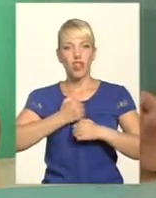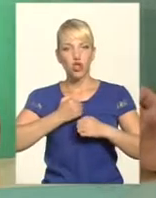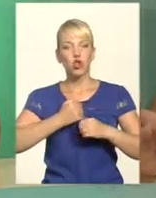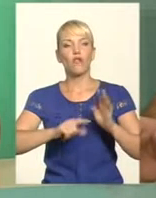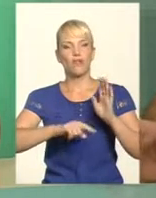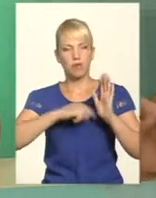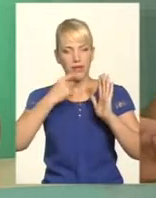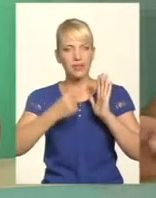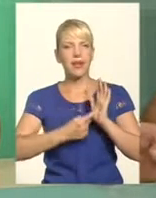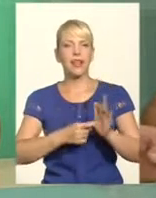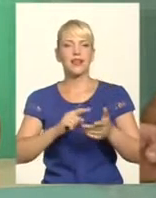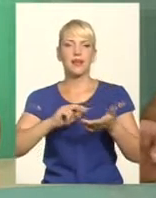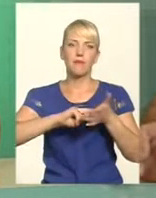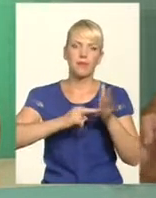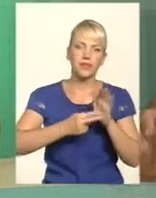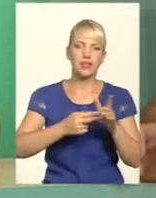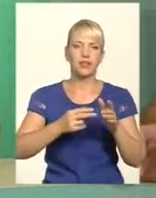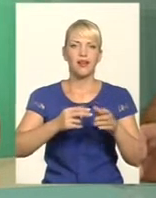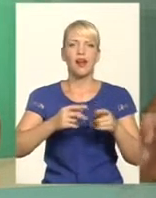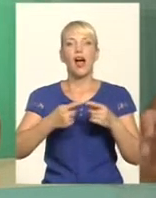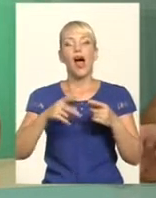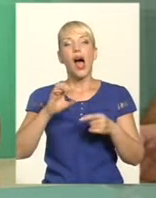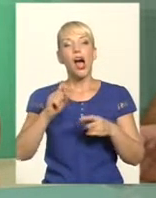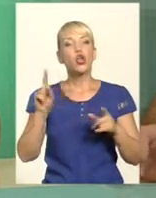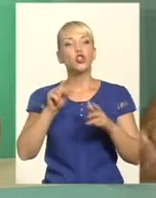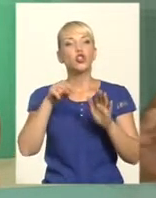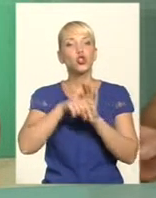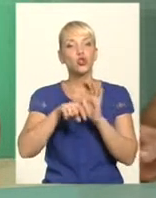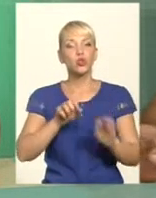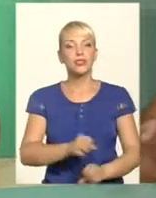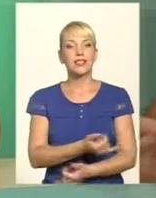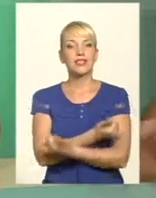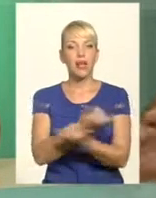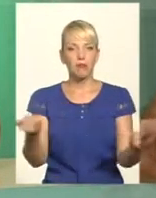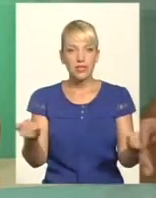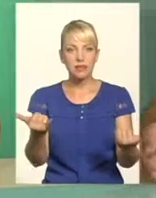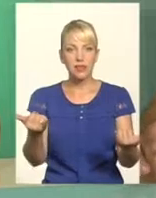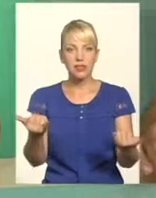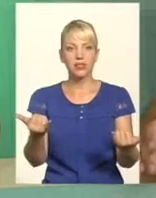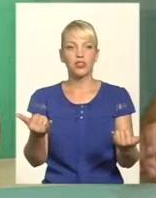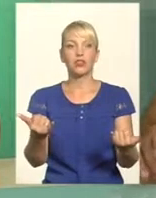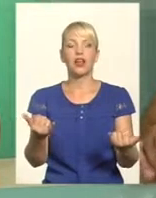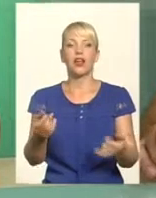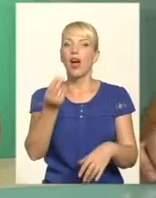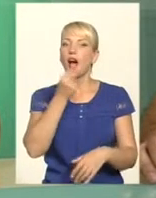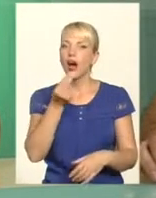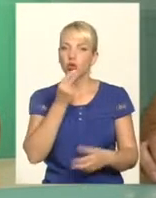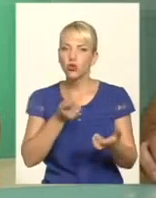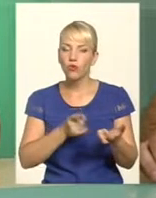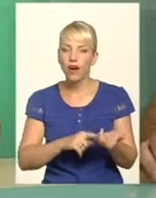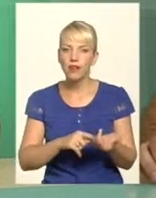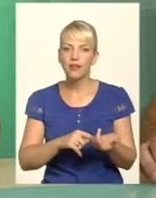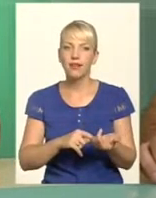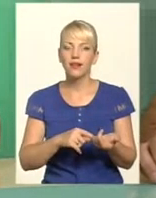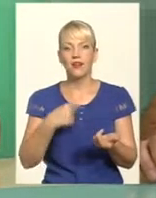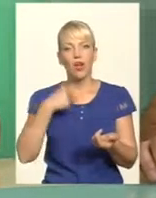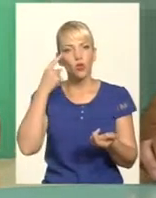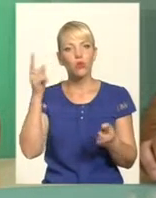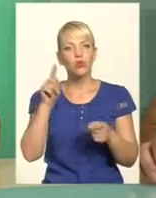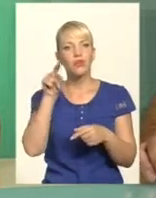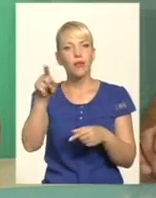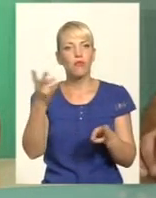це питання підготовки, тактики, це все. Але все, що стосується забезпечення, все, що стосується логістики, це все, харчування, все інше, я думаю, що там повинні більше